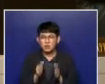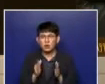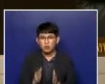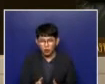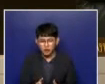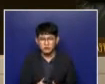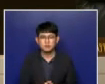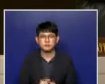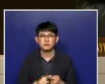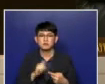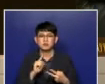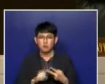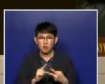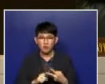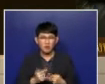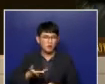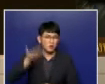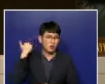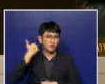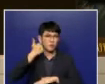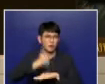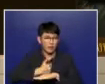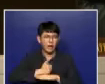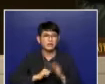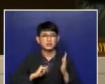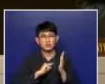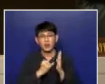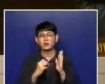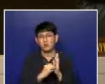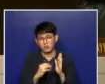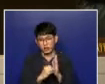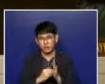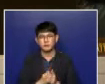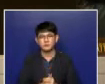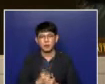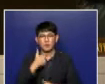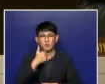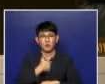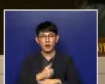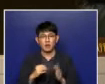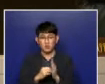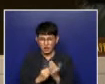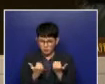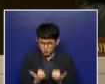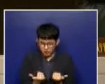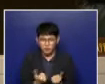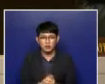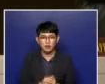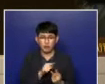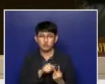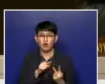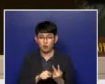ให้เขาอยู่ดีอ่ะนี่เพิ่งจบไปเมื่อเมื่อเมื่อปลายรัฐบาลที่แล้วมาถึงต้นรัฐบาลชุดเนี้ยเรื่องค่าโง่ทาง